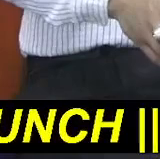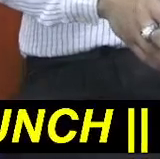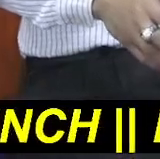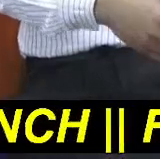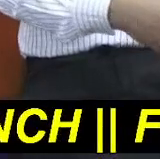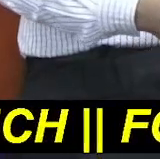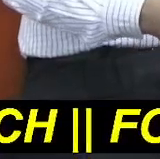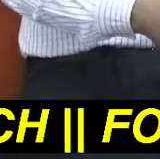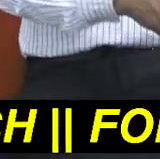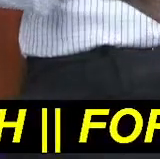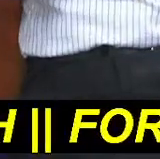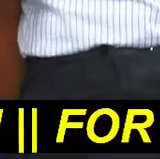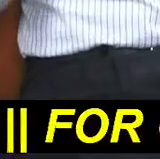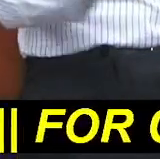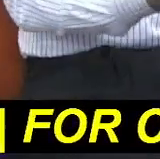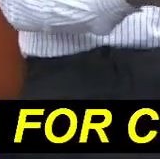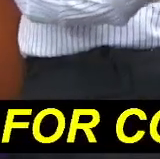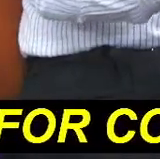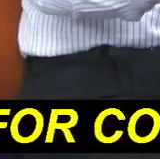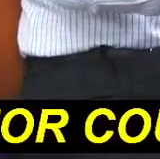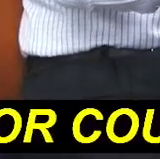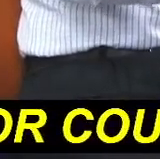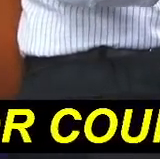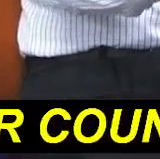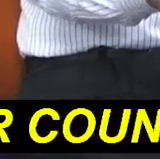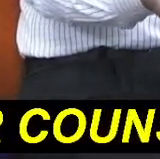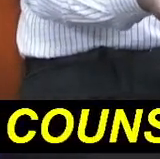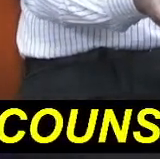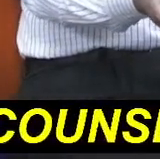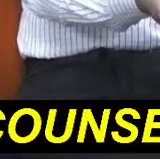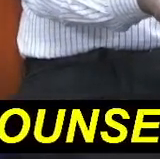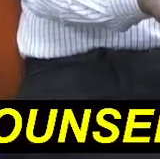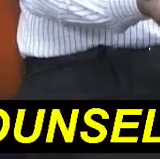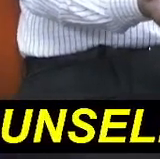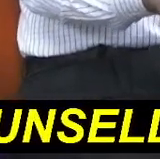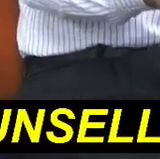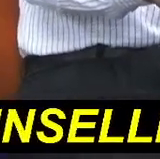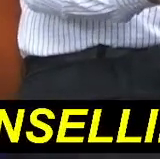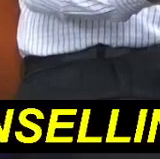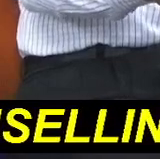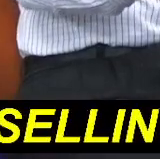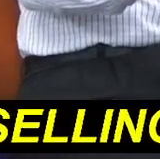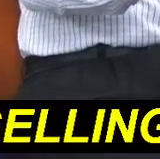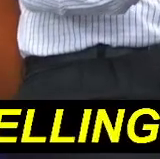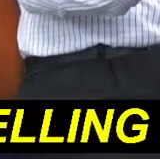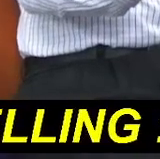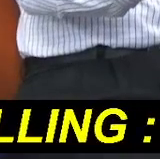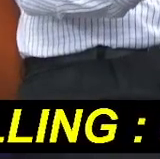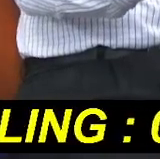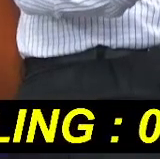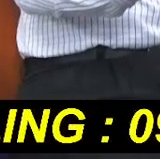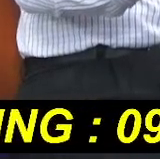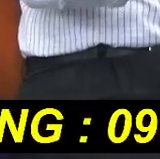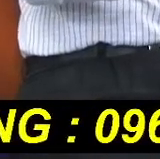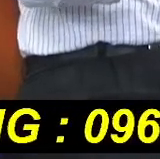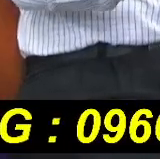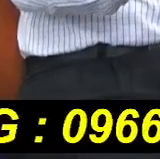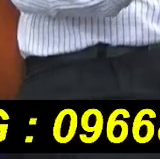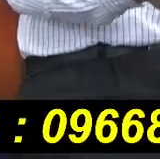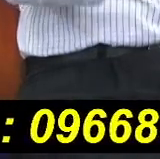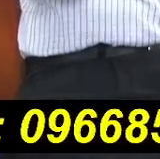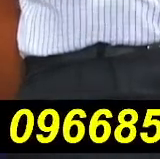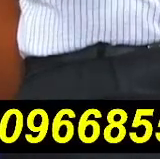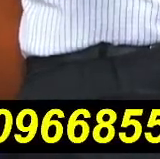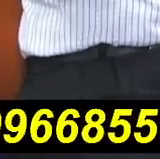bato tinanggal niya talagang plainly it is a ground na paano makakalusot ang diyablo diyan Yeah Anong sabi ng